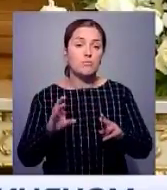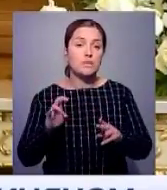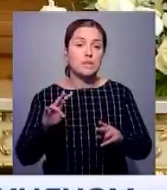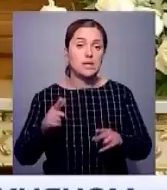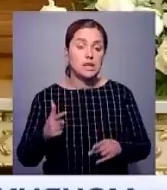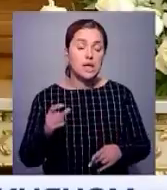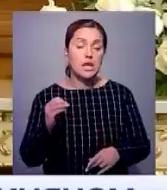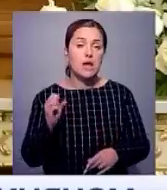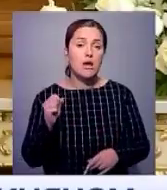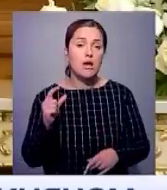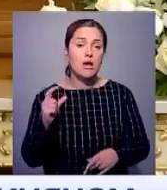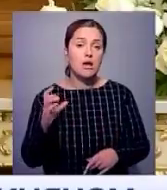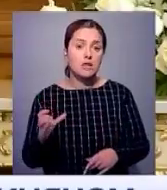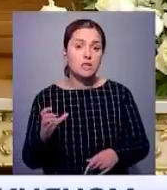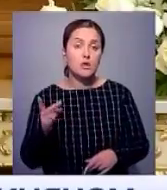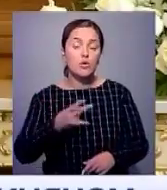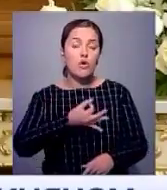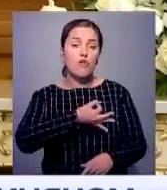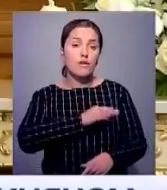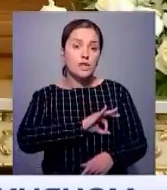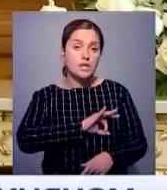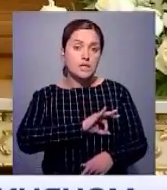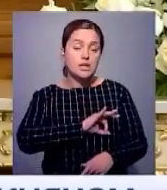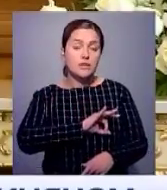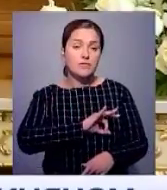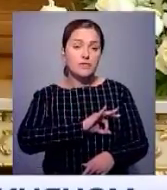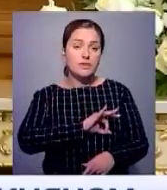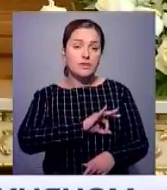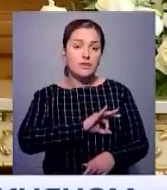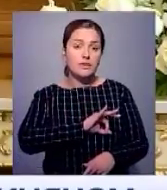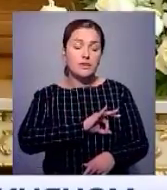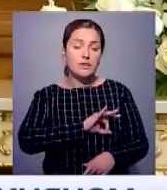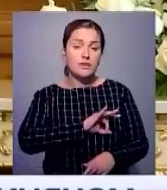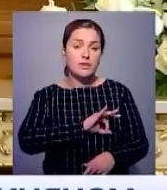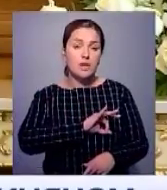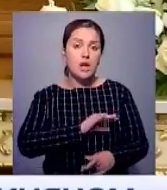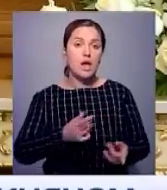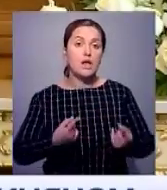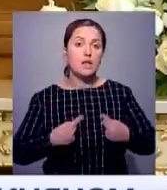ЕАЭС, стала более эффективной организацией.